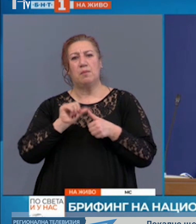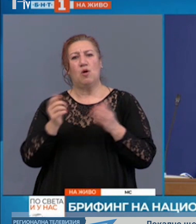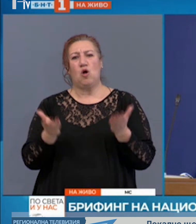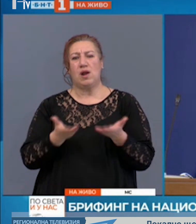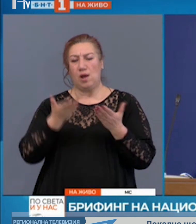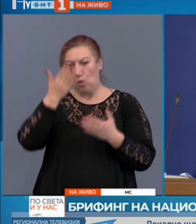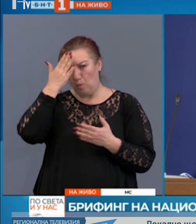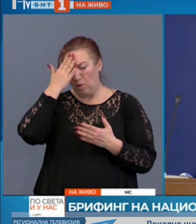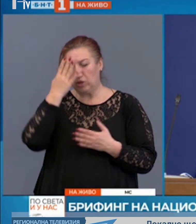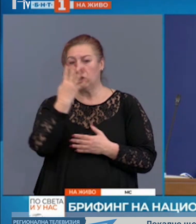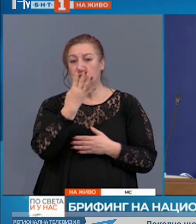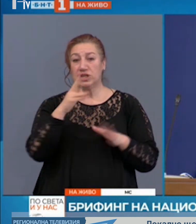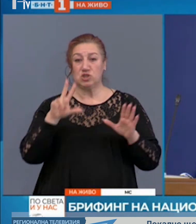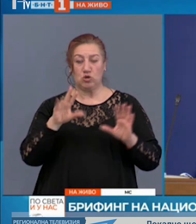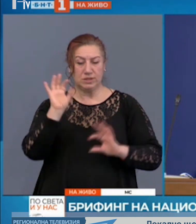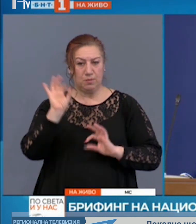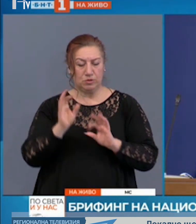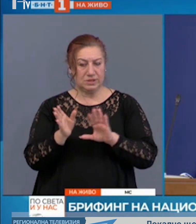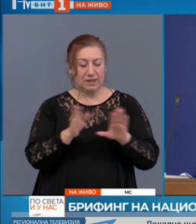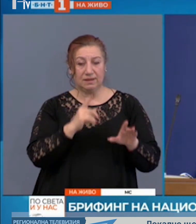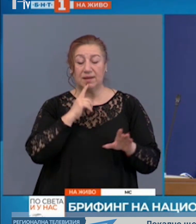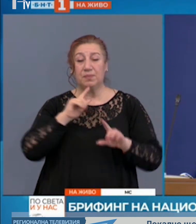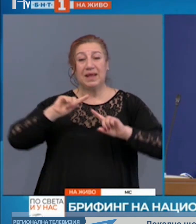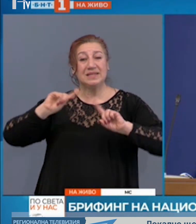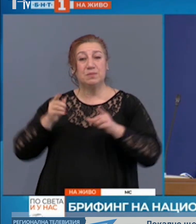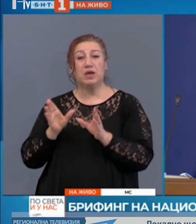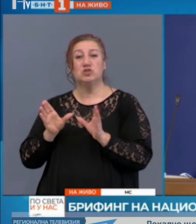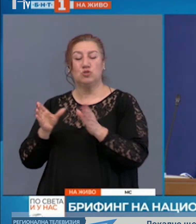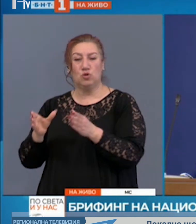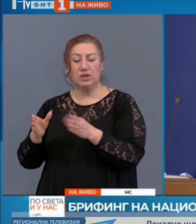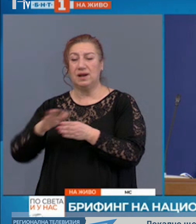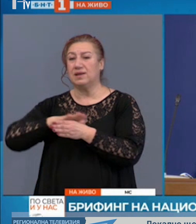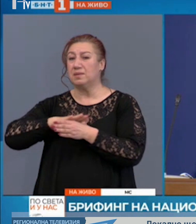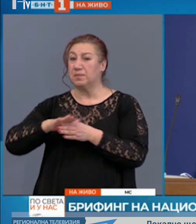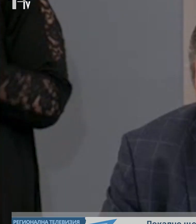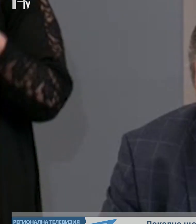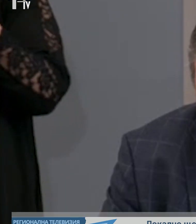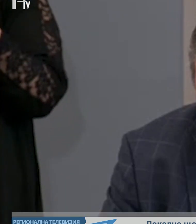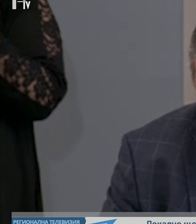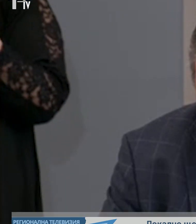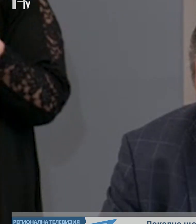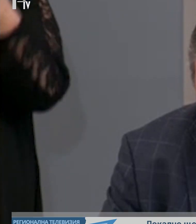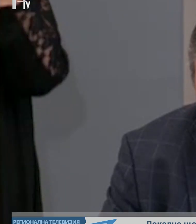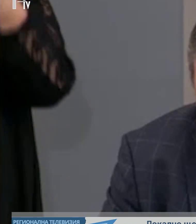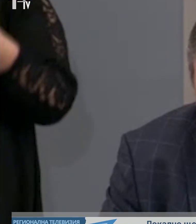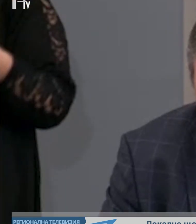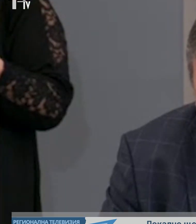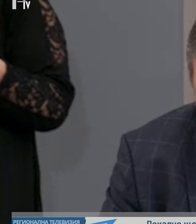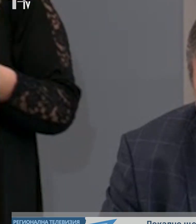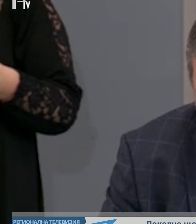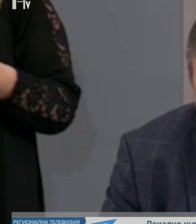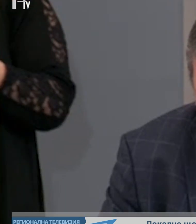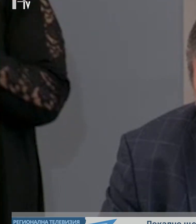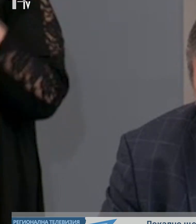е 48%, заетостта на интензивните легла е 57%. Прави впечатление